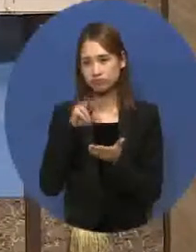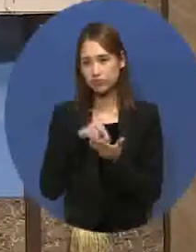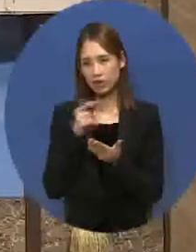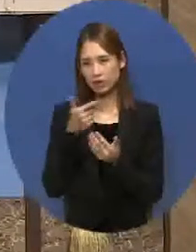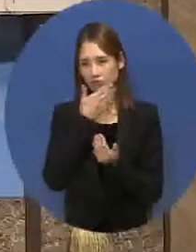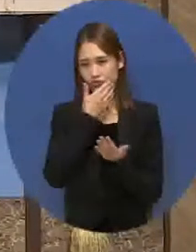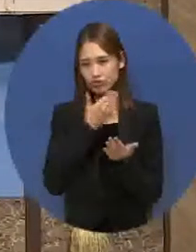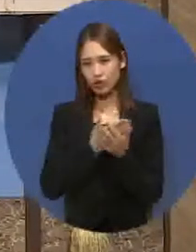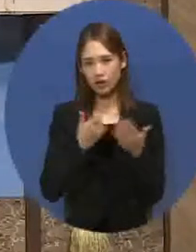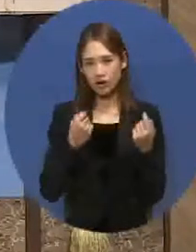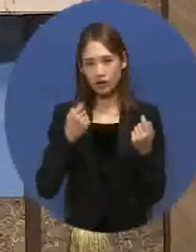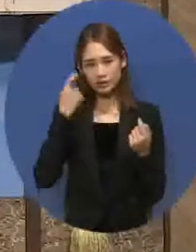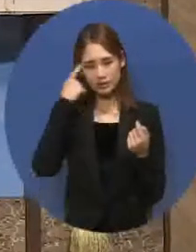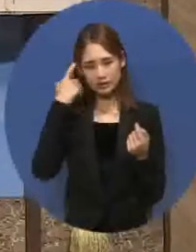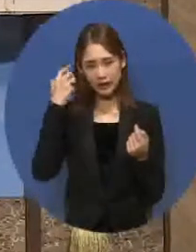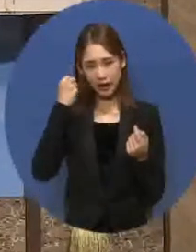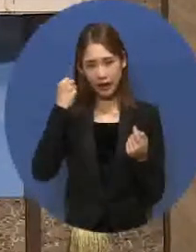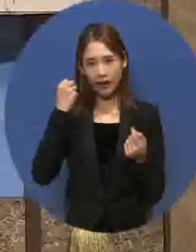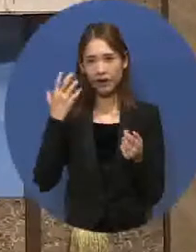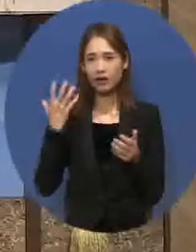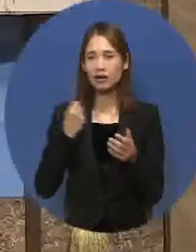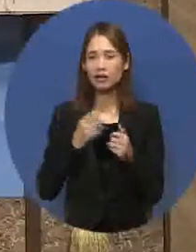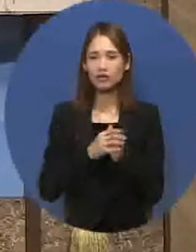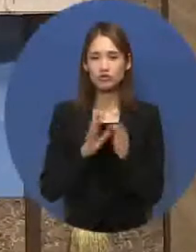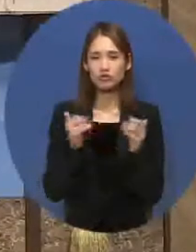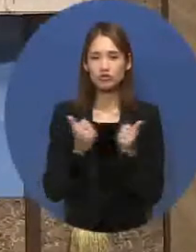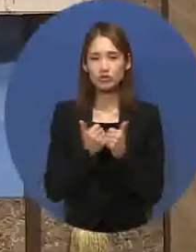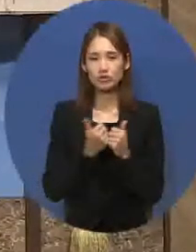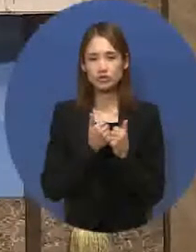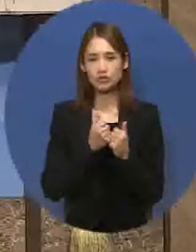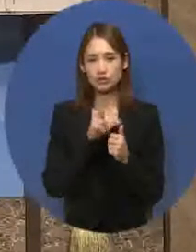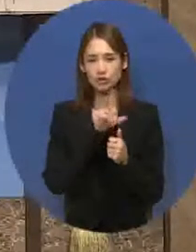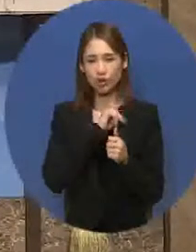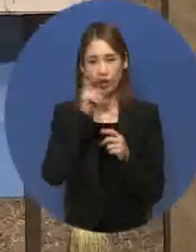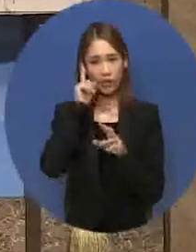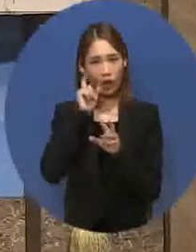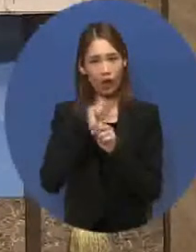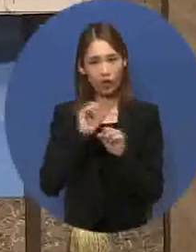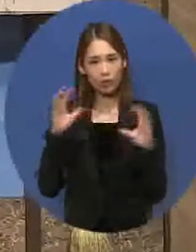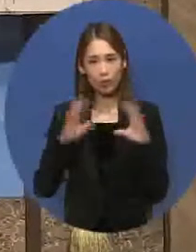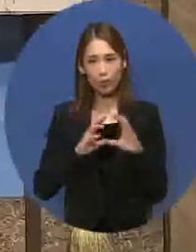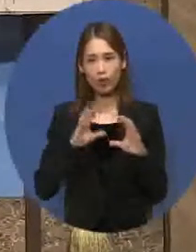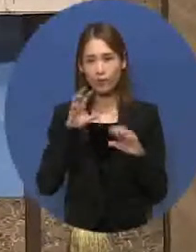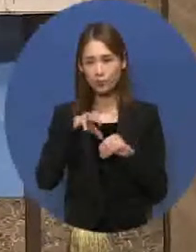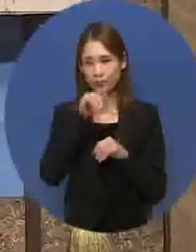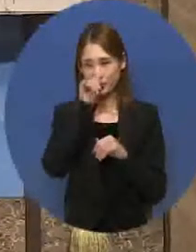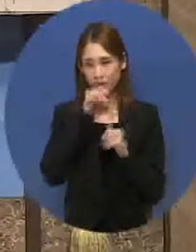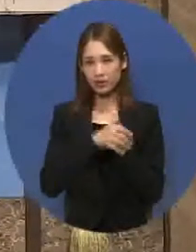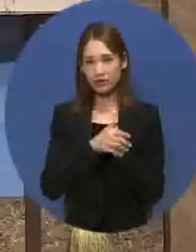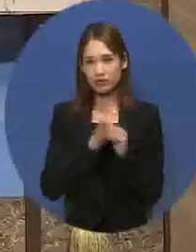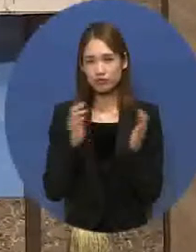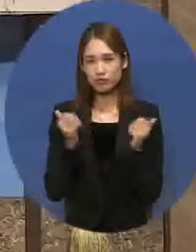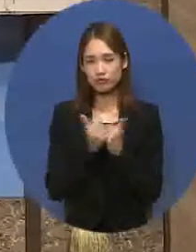문제가 될 것이라는 그런 인식을 하고 예. 국회의원 연구 모임이 있는데 제가 국회